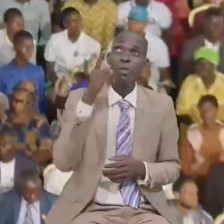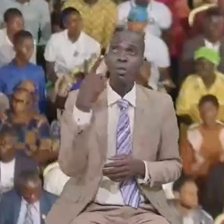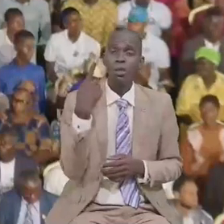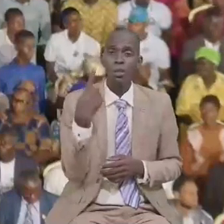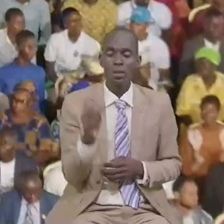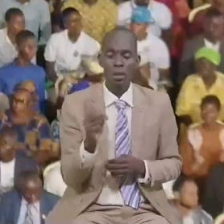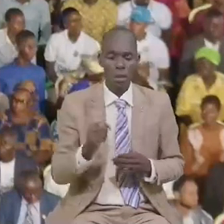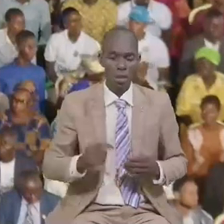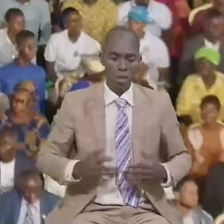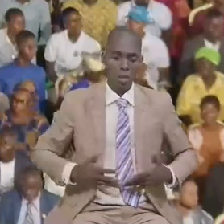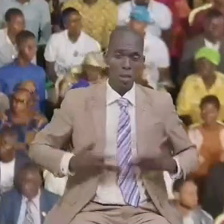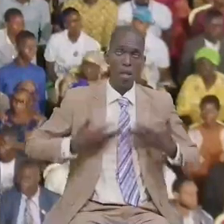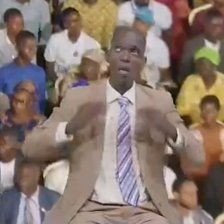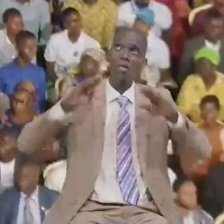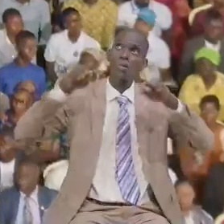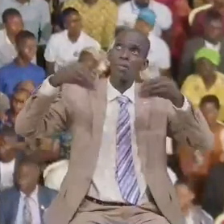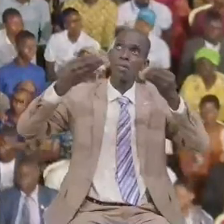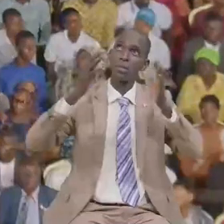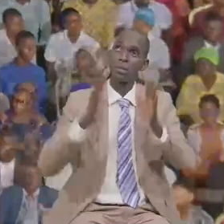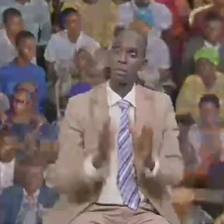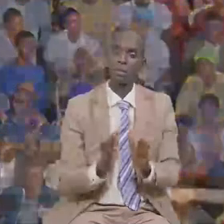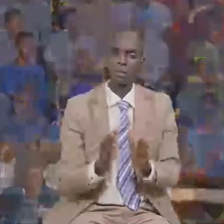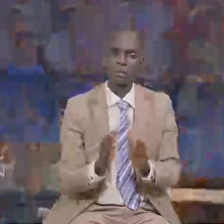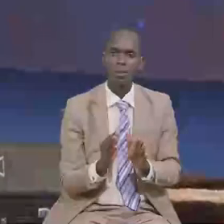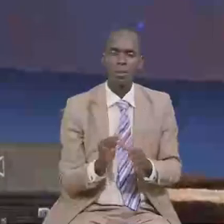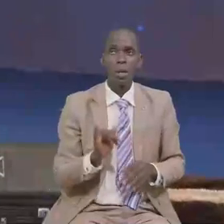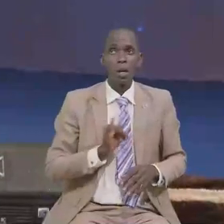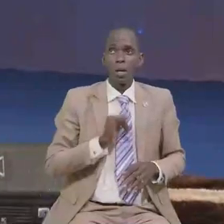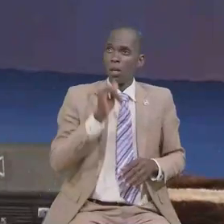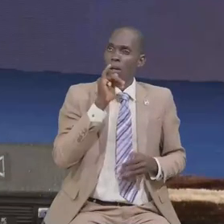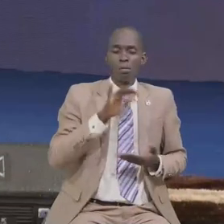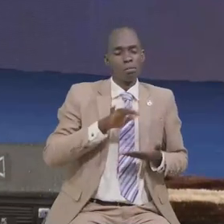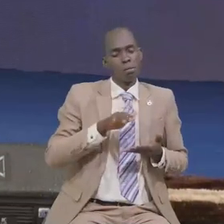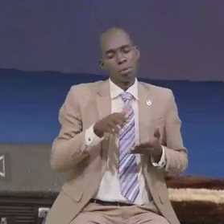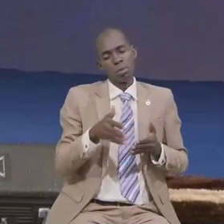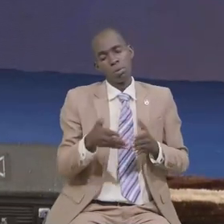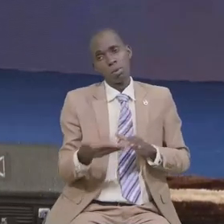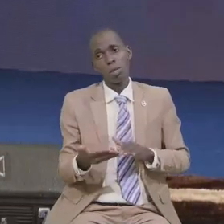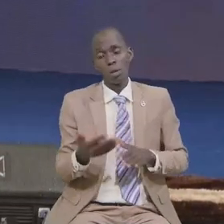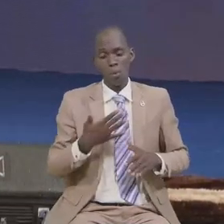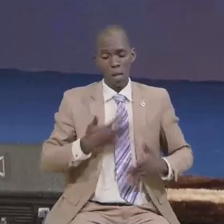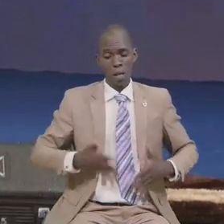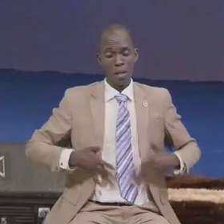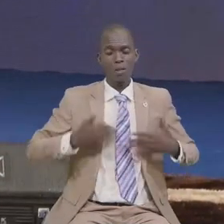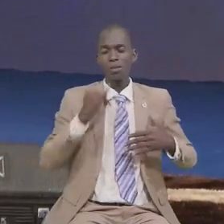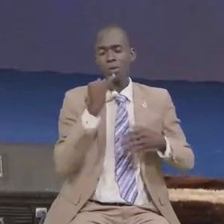Es-tu celui qui donne la vie? Je meurs. Oh,